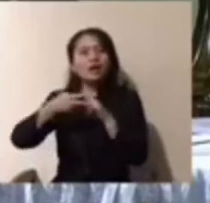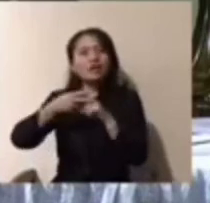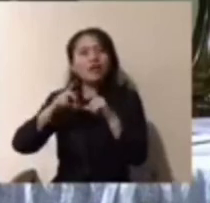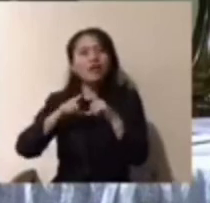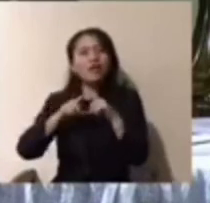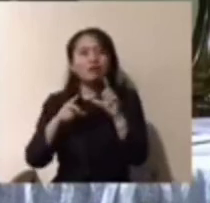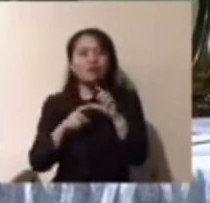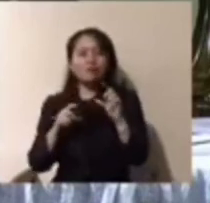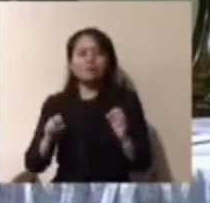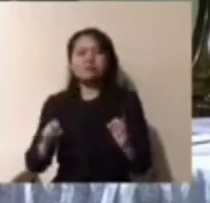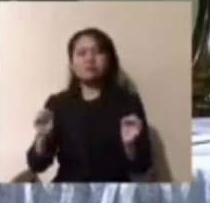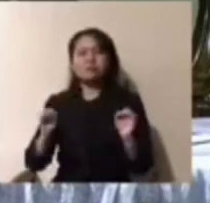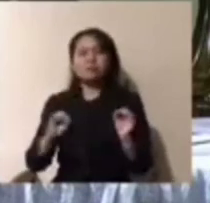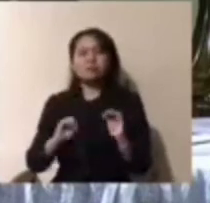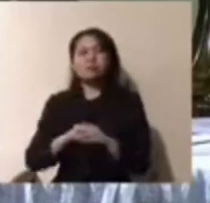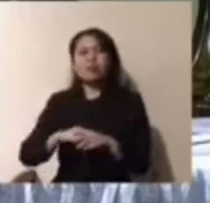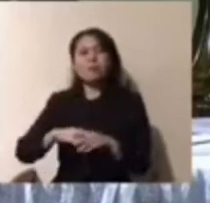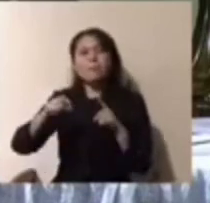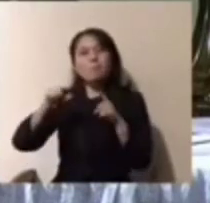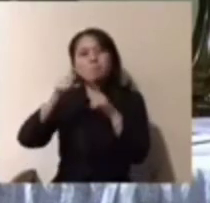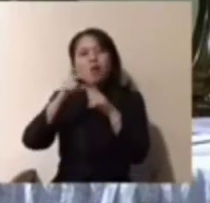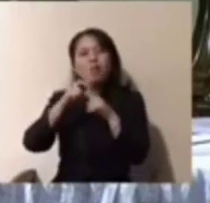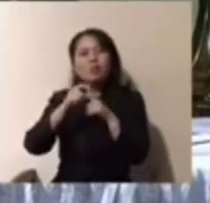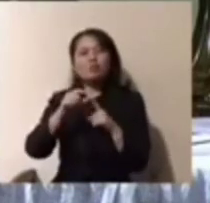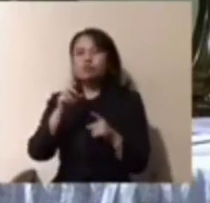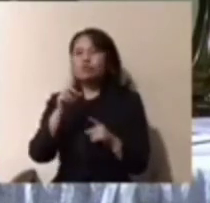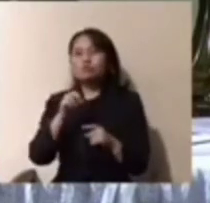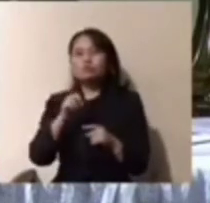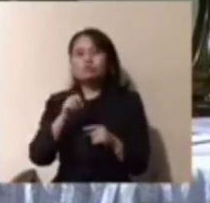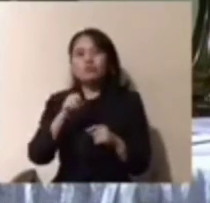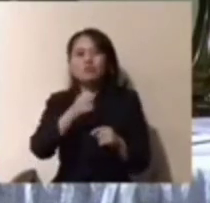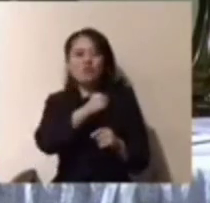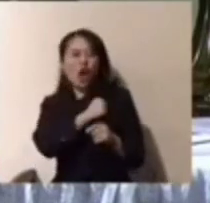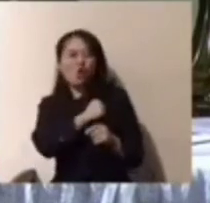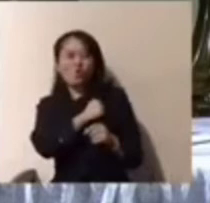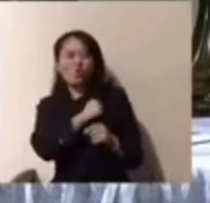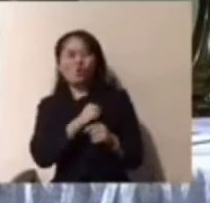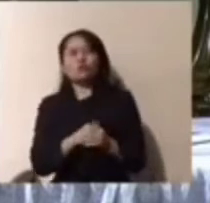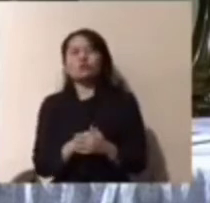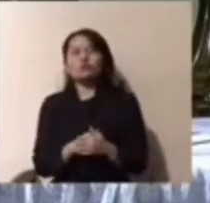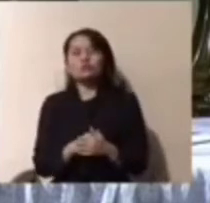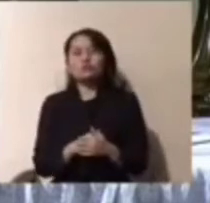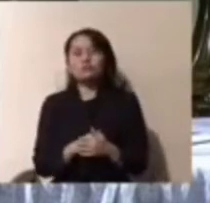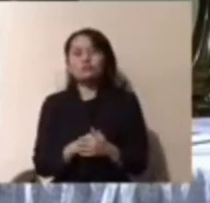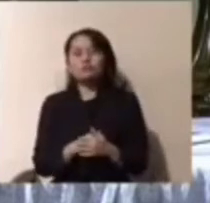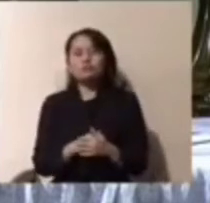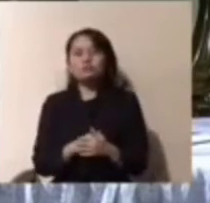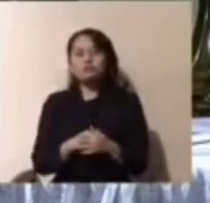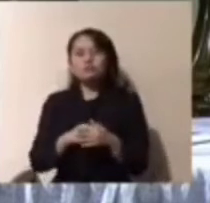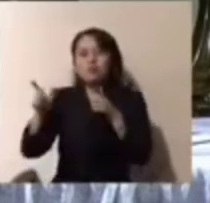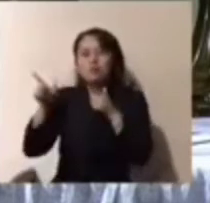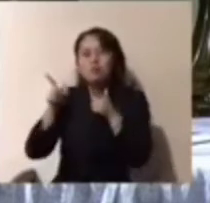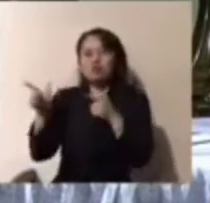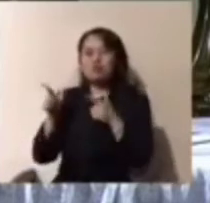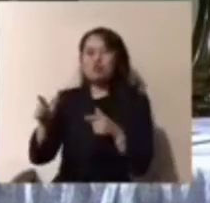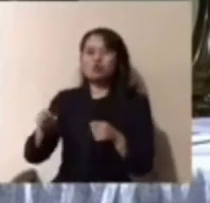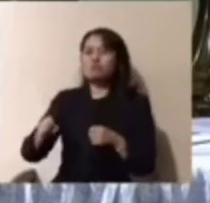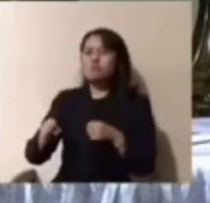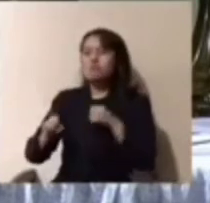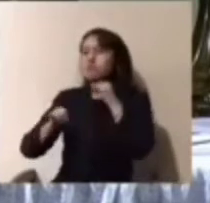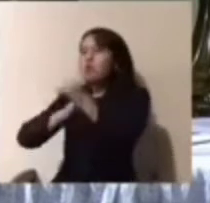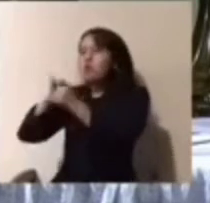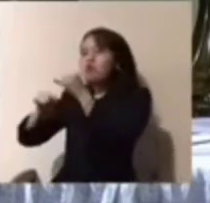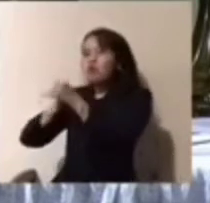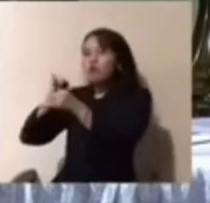Pilatus yang demi kekuasaan tidak berani menyatakan kebenaran, para penjaga yang mengejek,